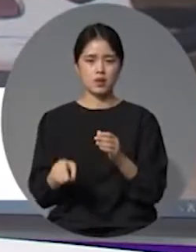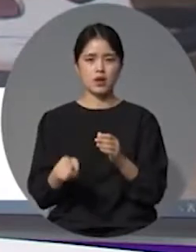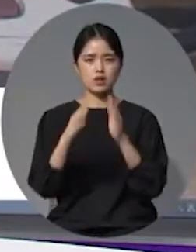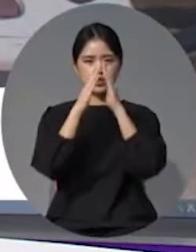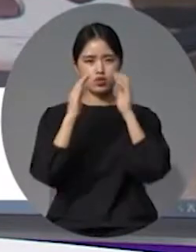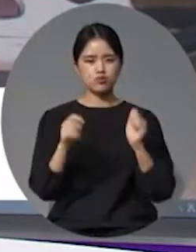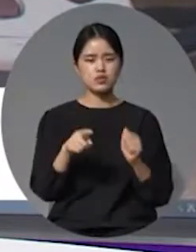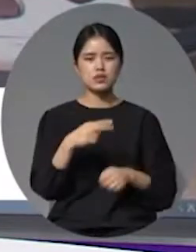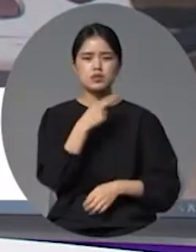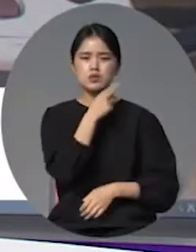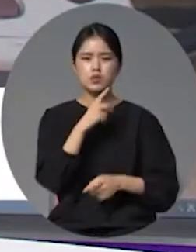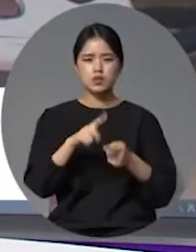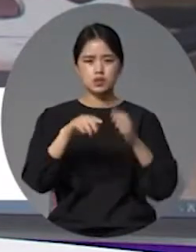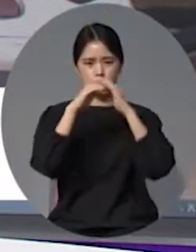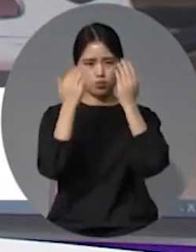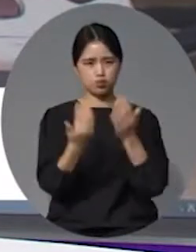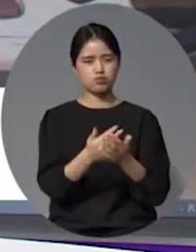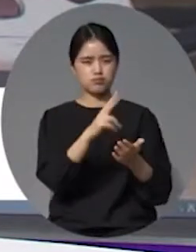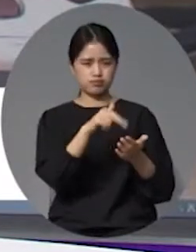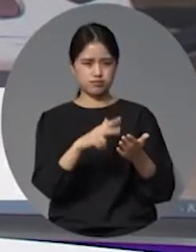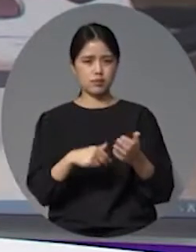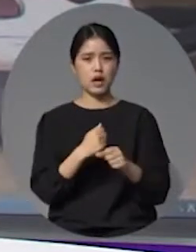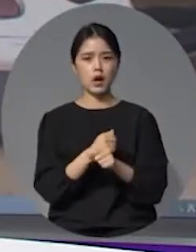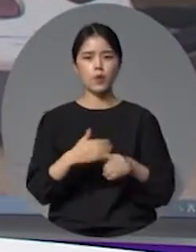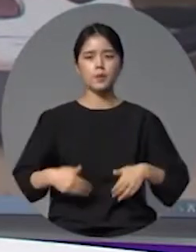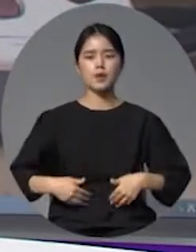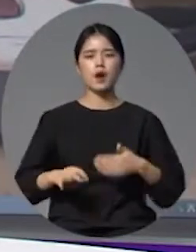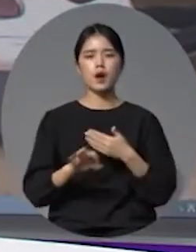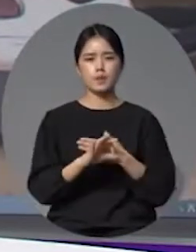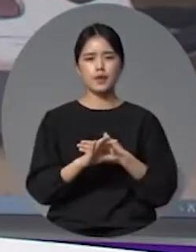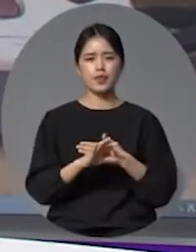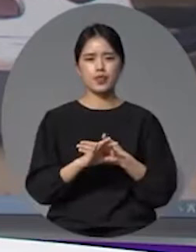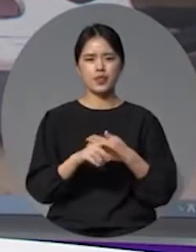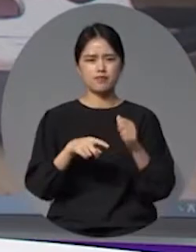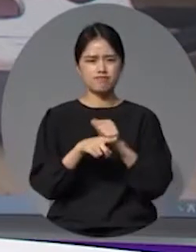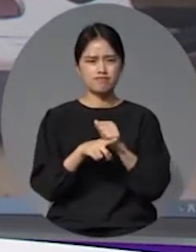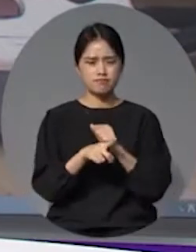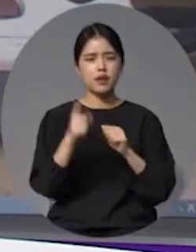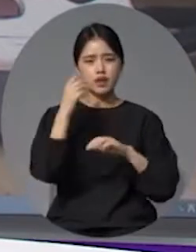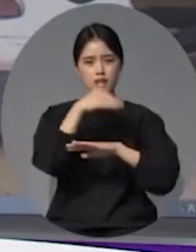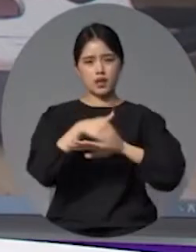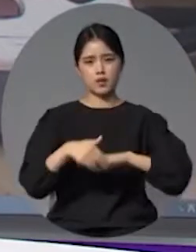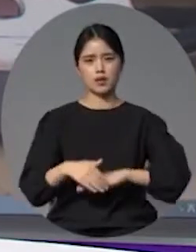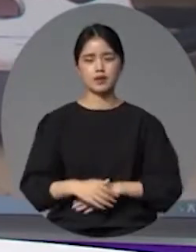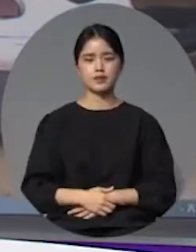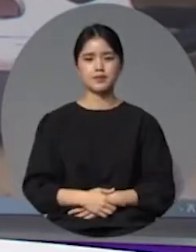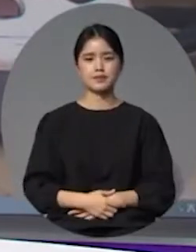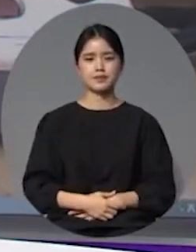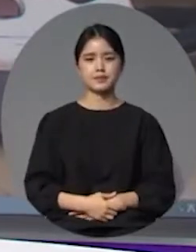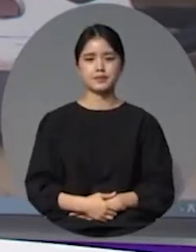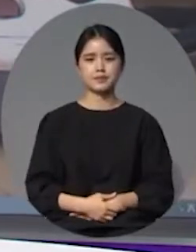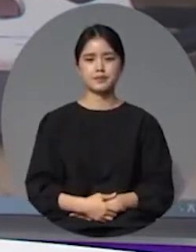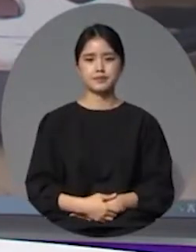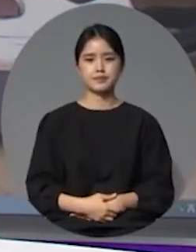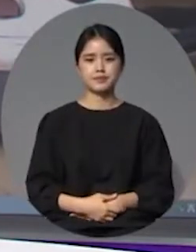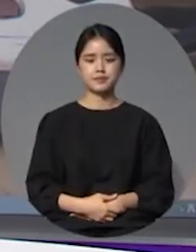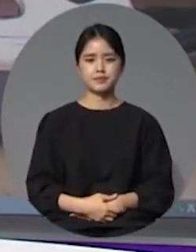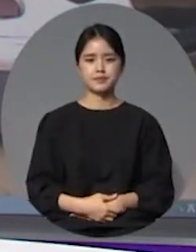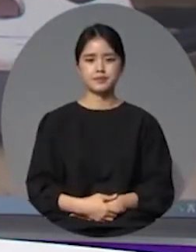제기된 의혹을 전반적으로 살펴보고 필요하면 감사도 하겠다고 밝혔습니다. 허연호 기자입니다.